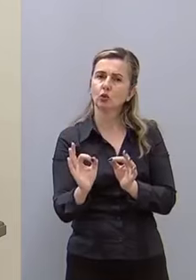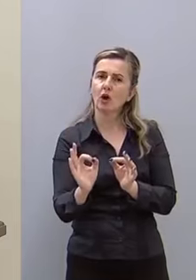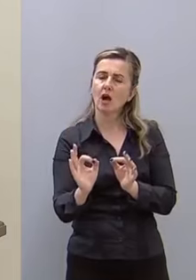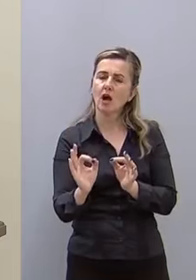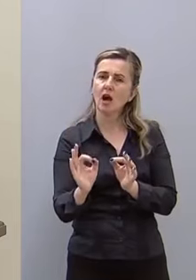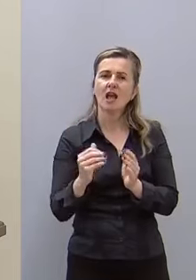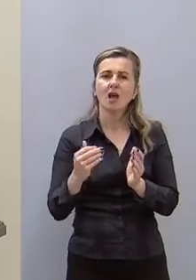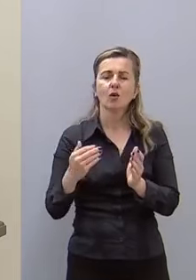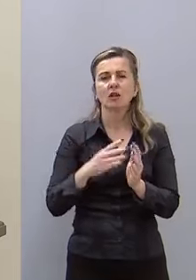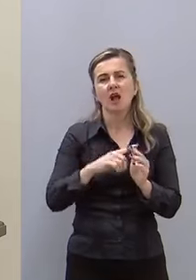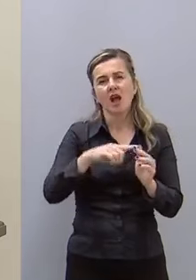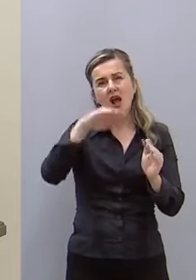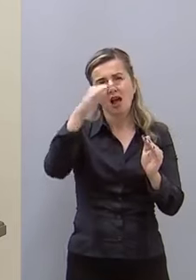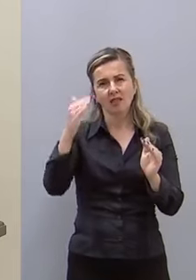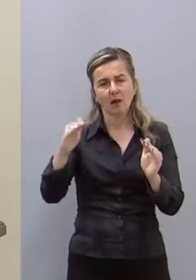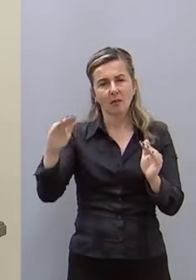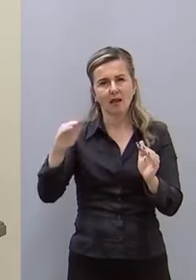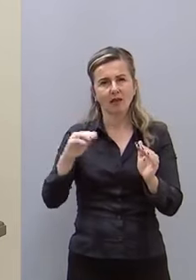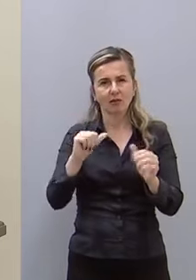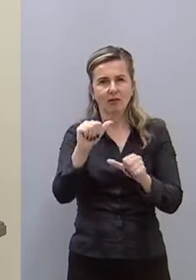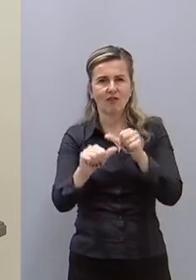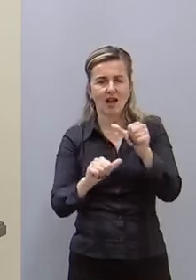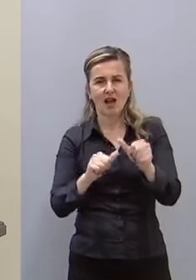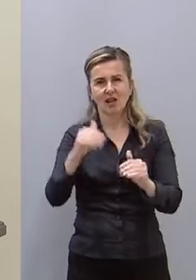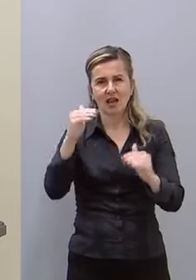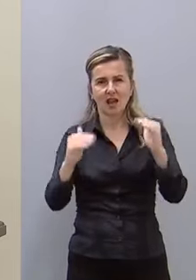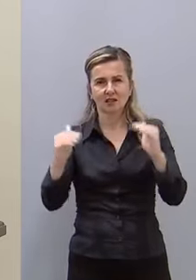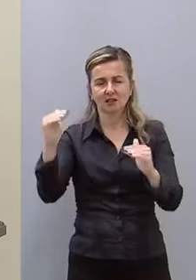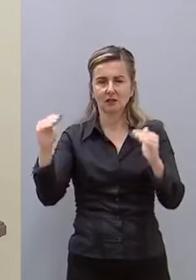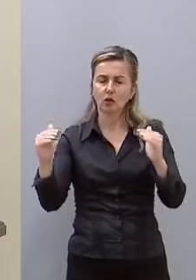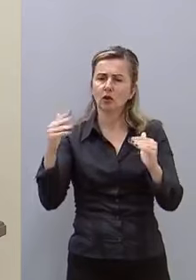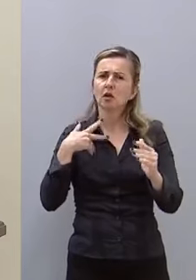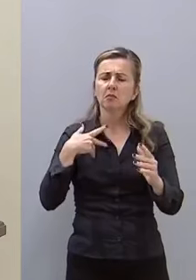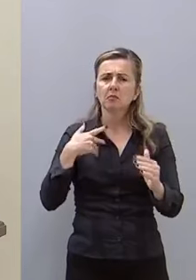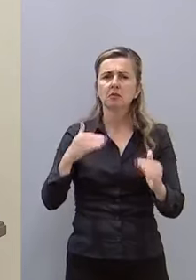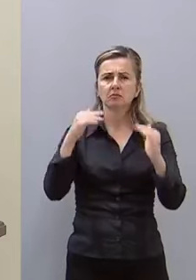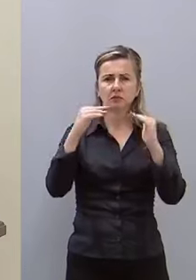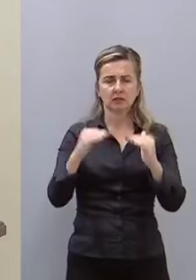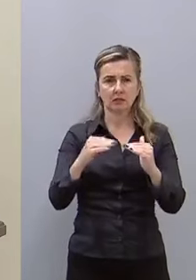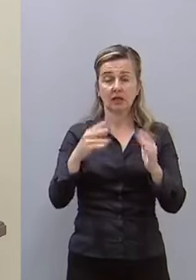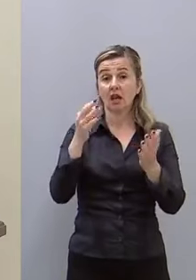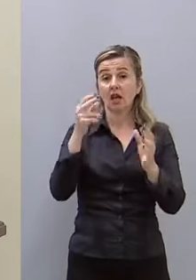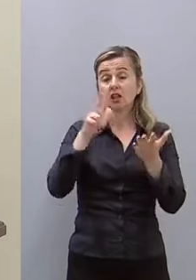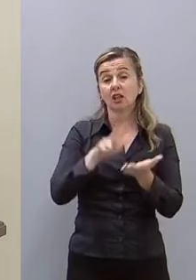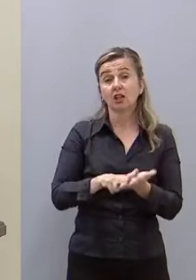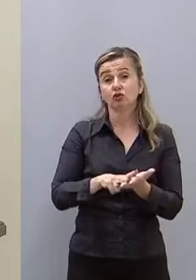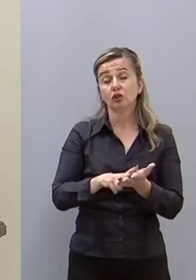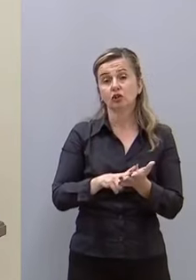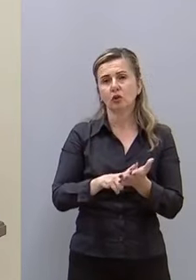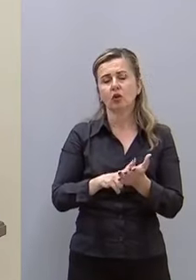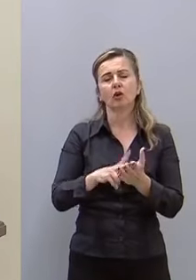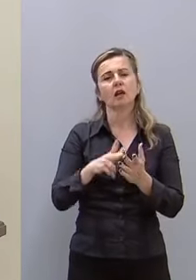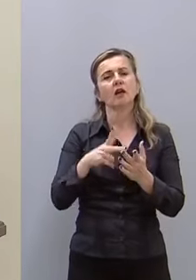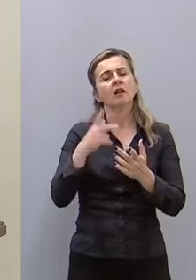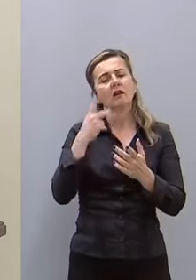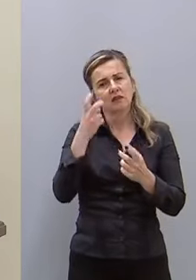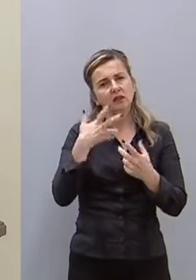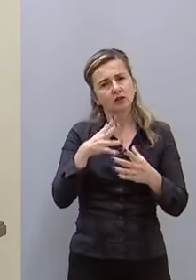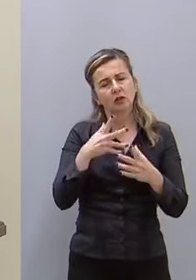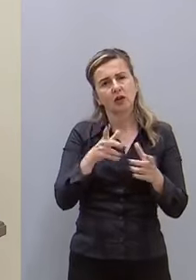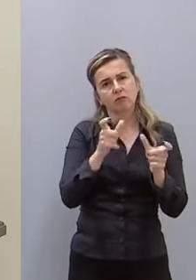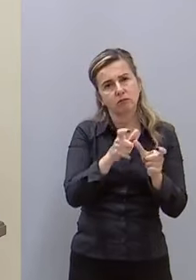queste variazioni per stabilire soprattutto come dire le decisioni in relazione all'allentamento delle